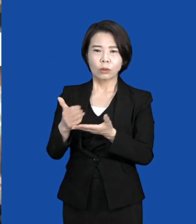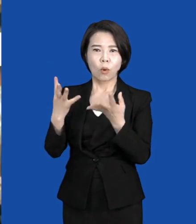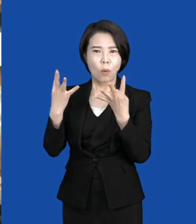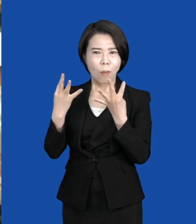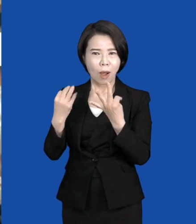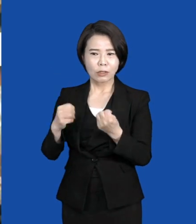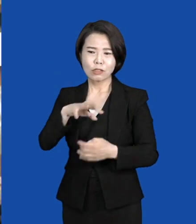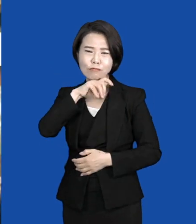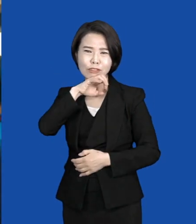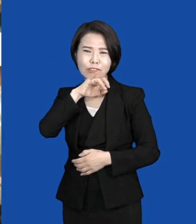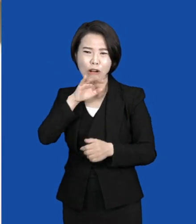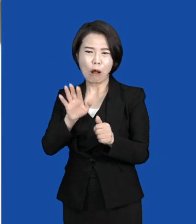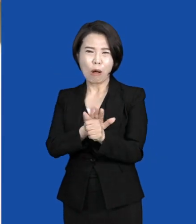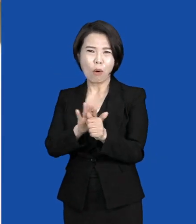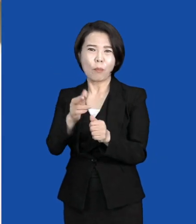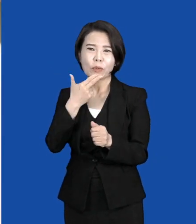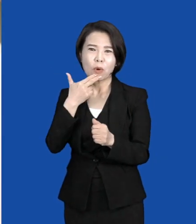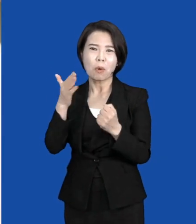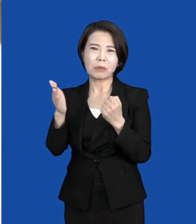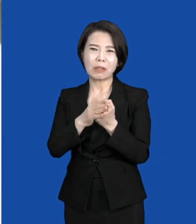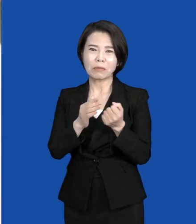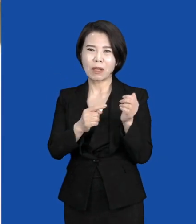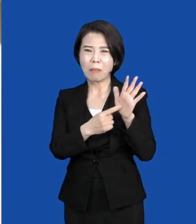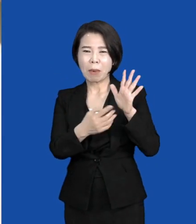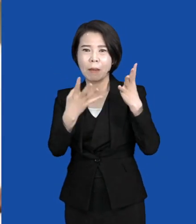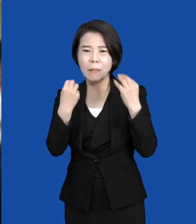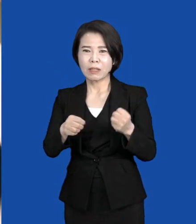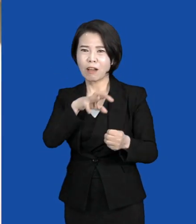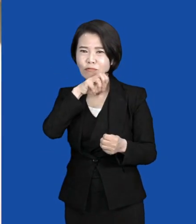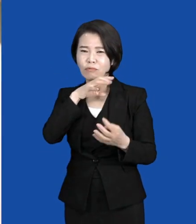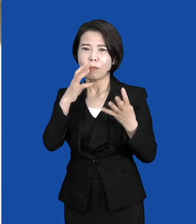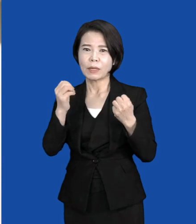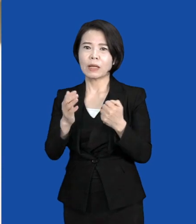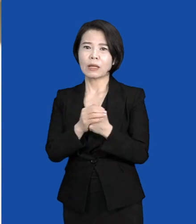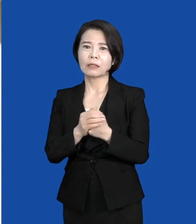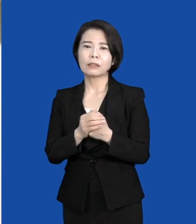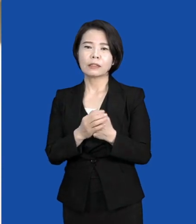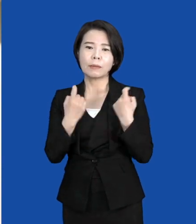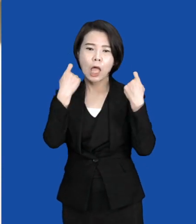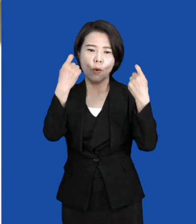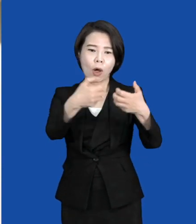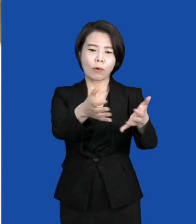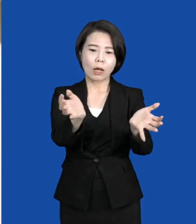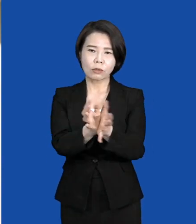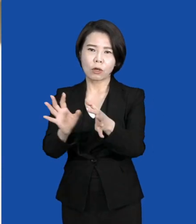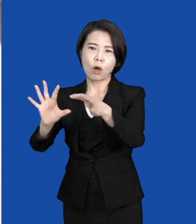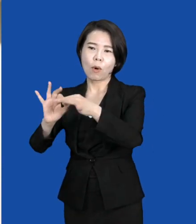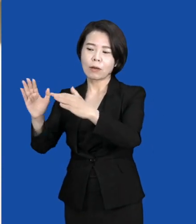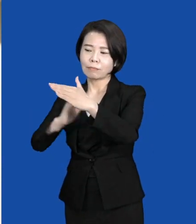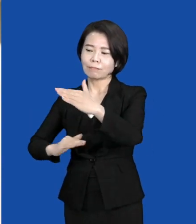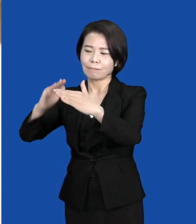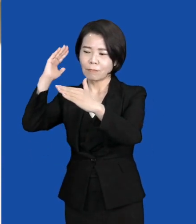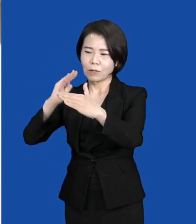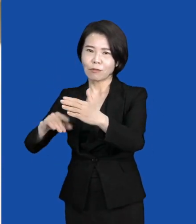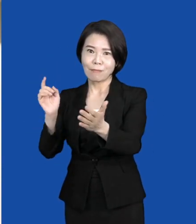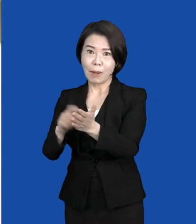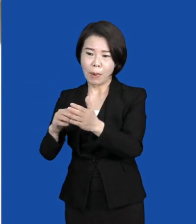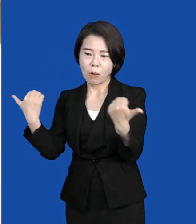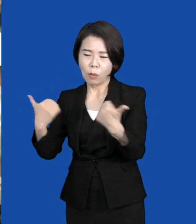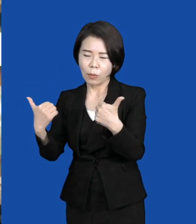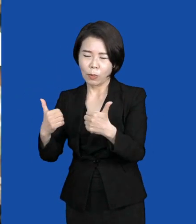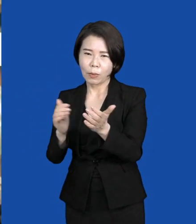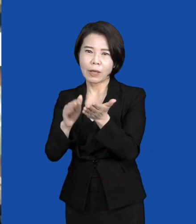유세 많이 오르내리다 보니까 지난 우리 4월 말에 제주 관광부서하고 유관기관 합동으로서 긴급회의를 개최를